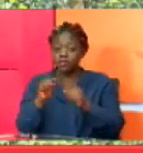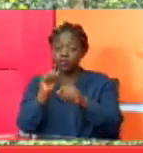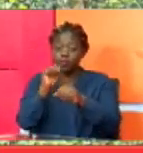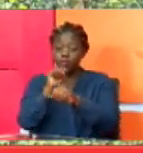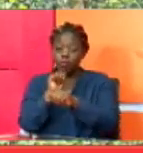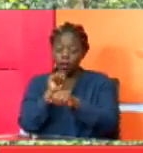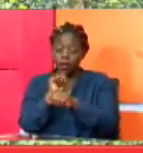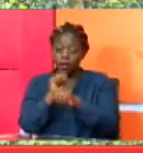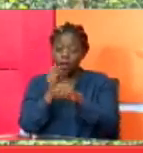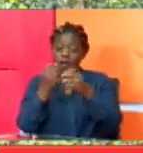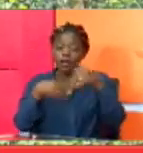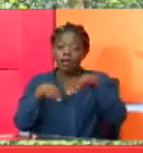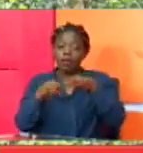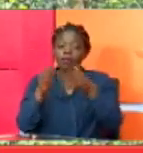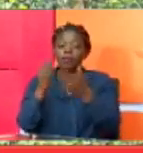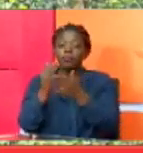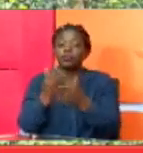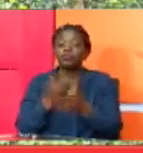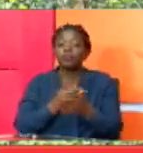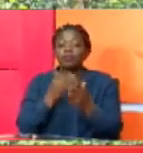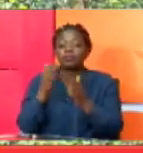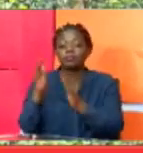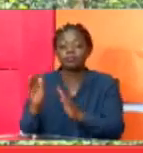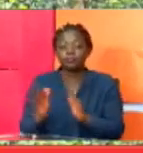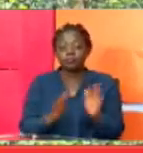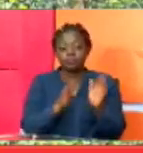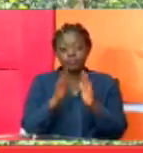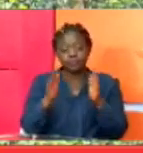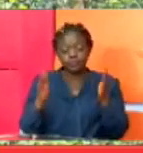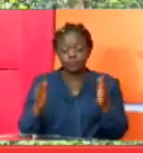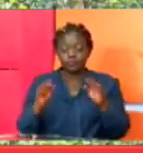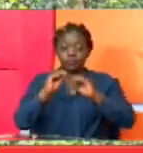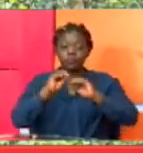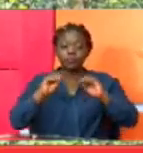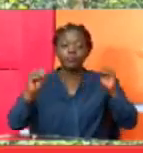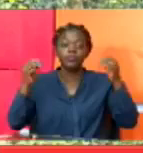omukago kubanga tuyina enteekateeka ngaffe abalotale ey'okubangula